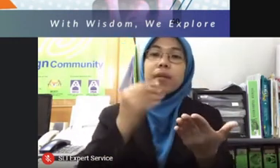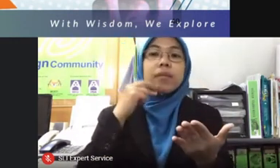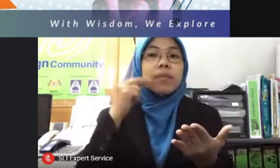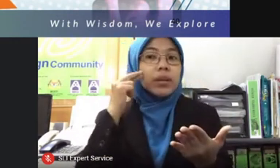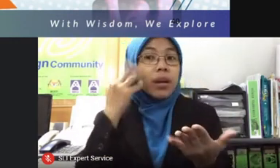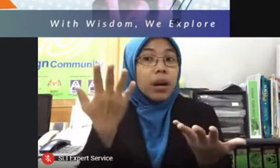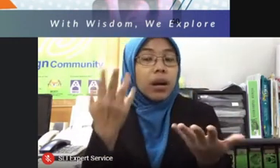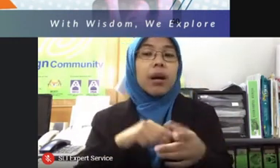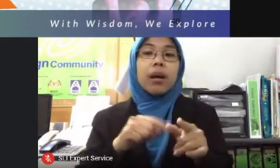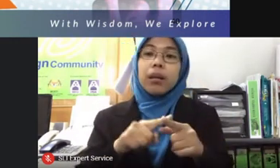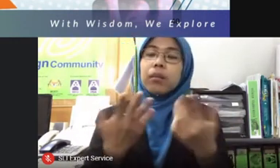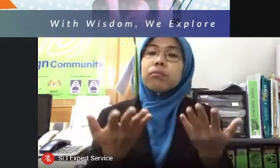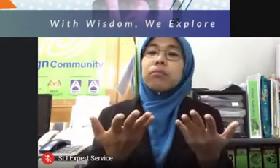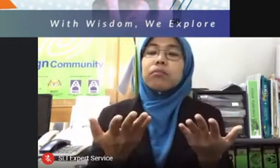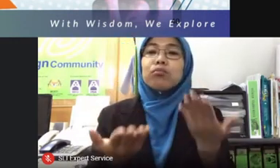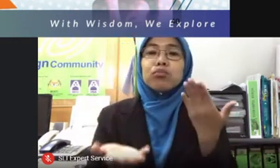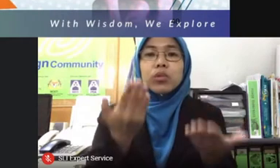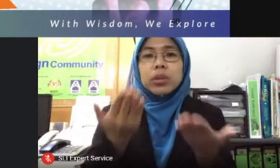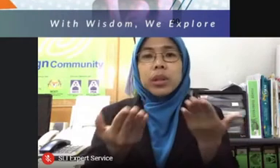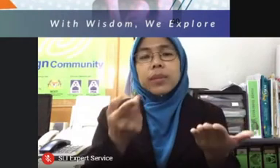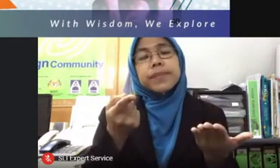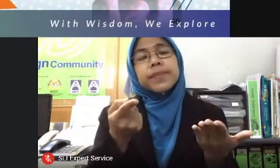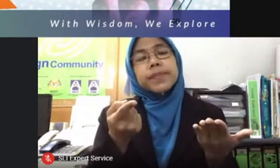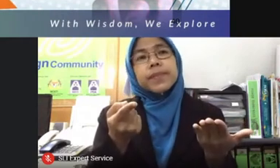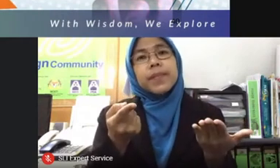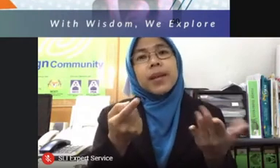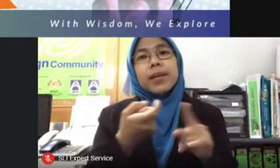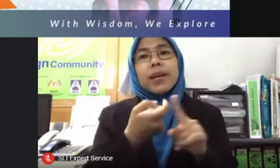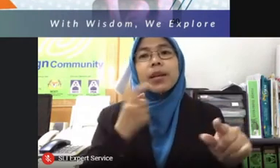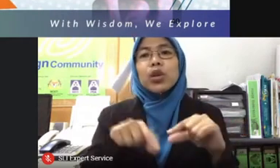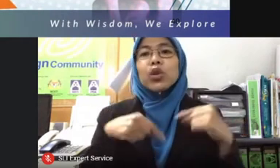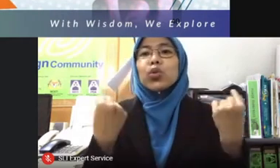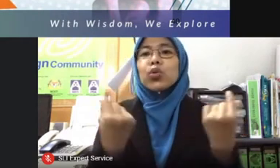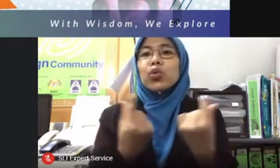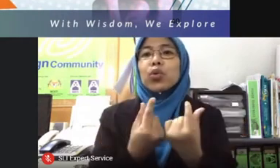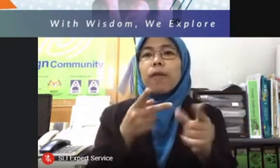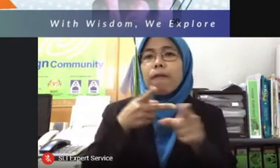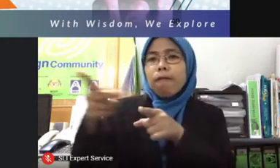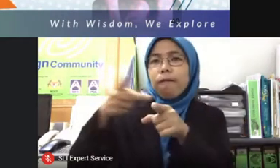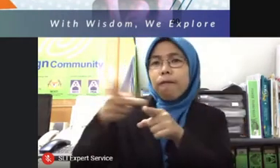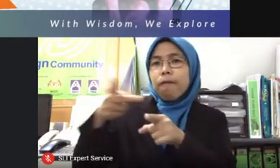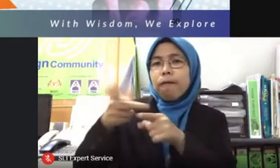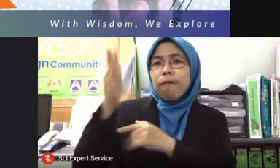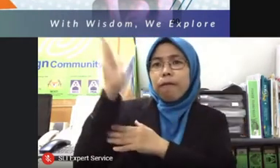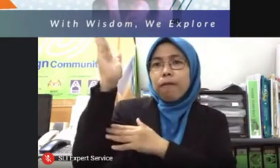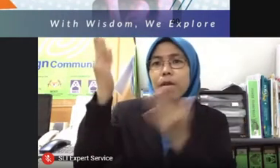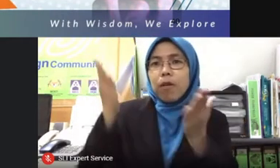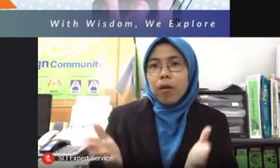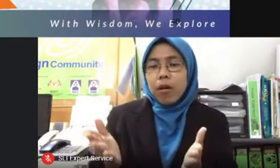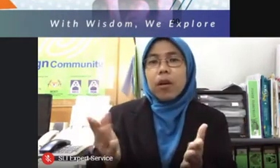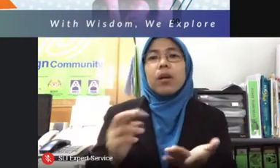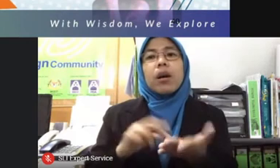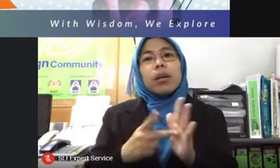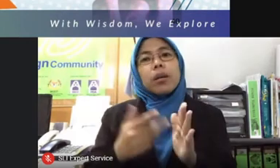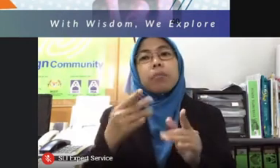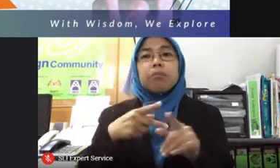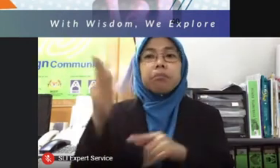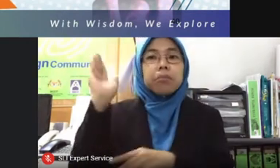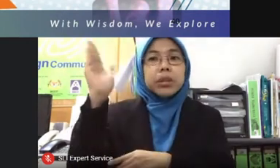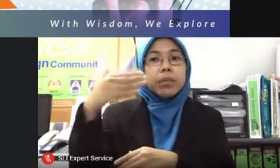okay? Ataupun mereka ni merupakan di kalangan profesor-profesor ataupun di kalangan pencara-pencara biasa